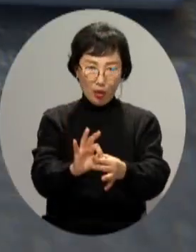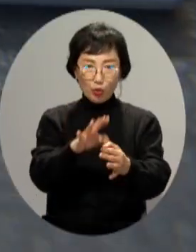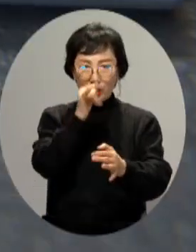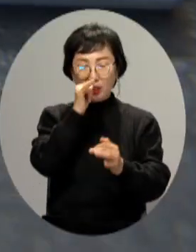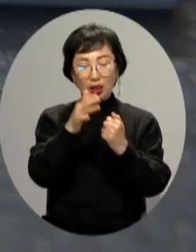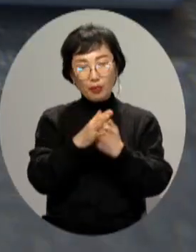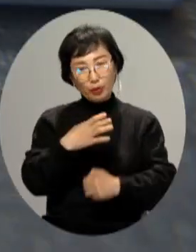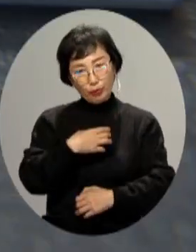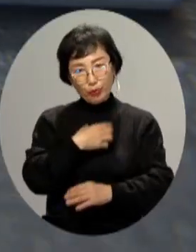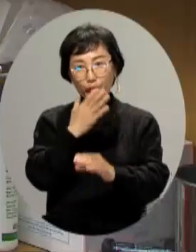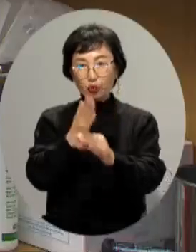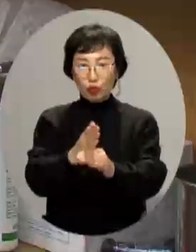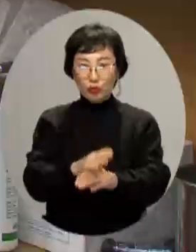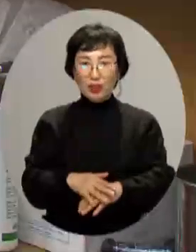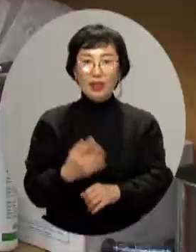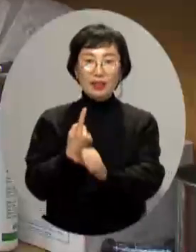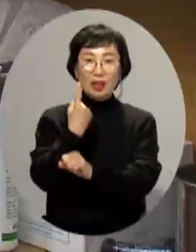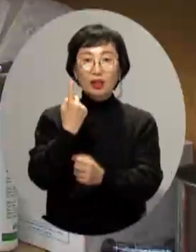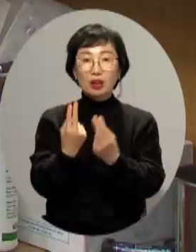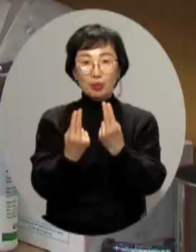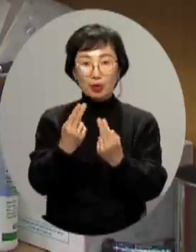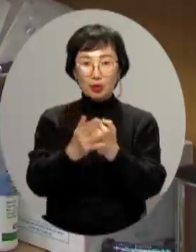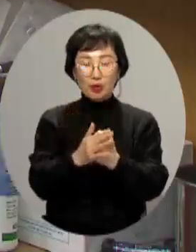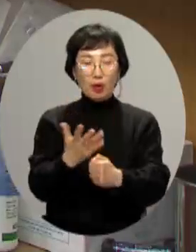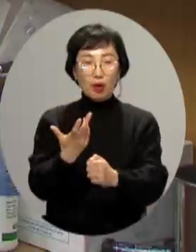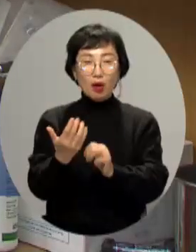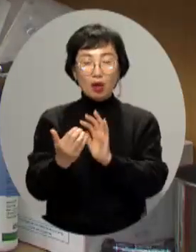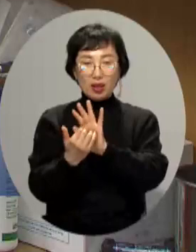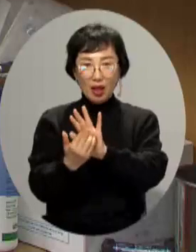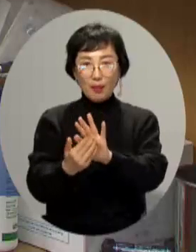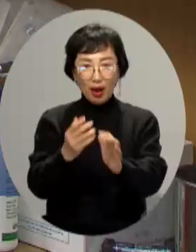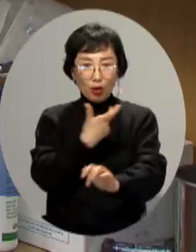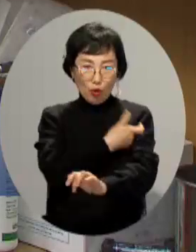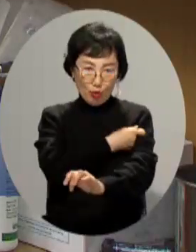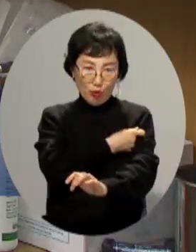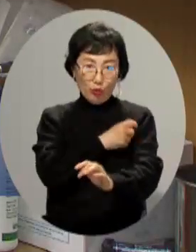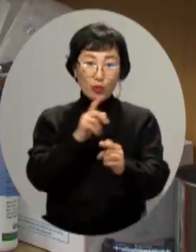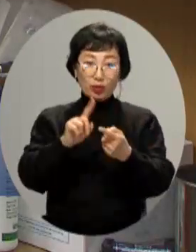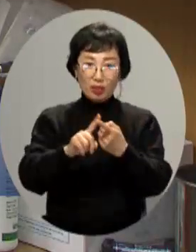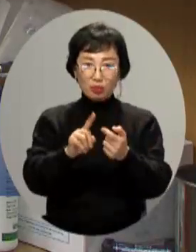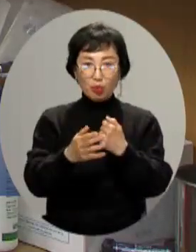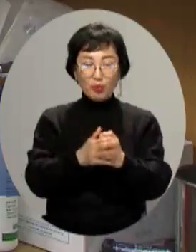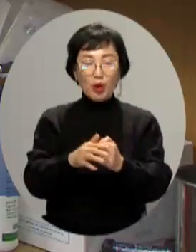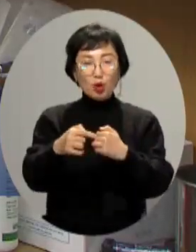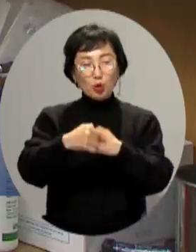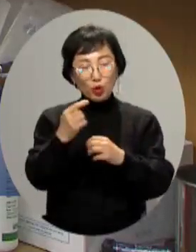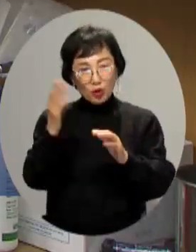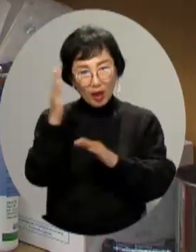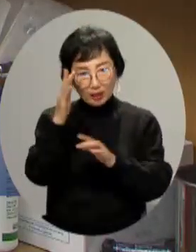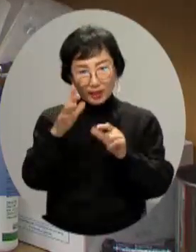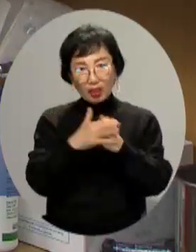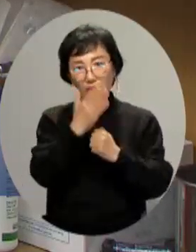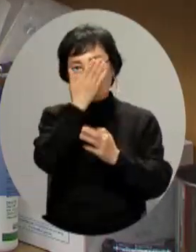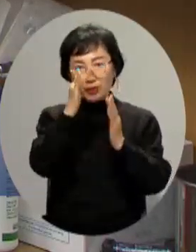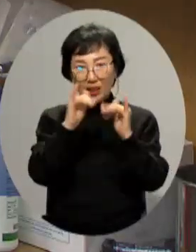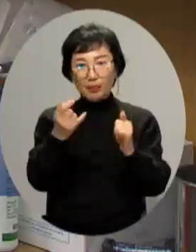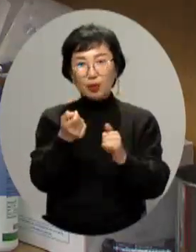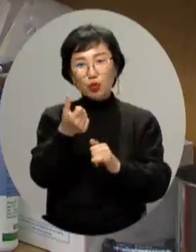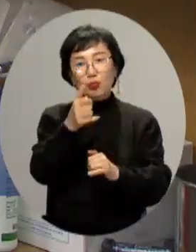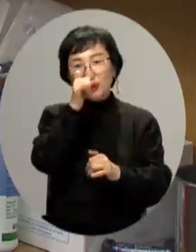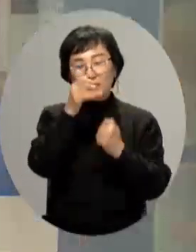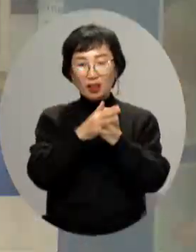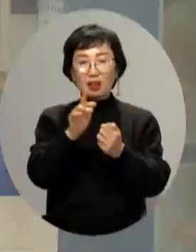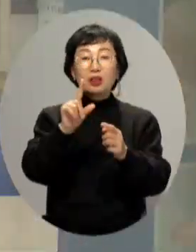겁니다. 작년에 비해서 예방접종률이 특히 중학생, 초등학생에서 낮은데 그 부분이 좀 많이 걱정되는